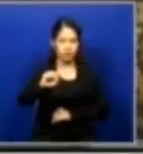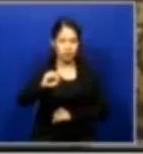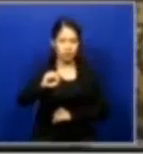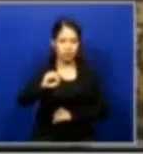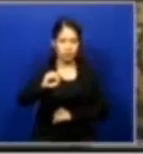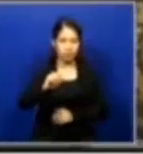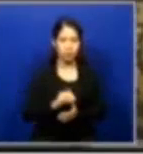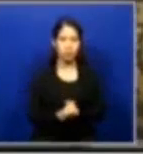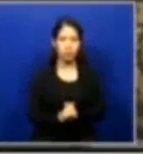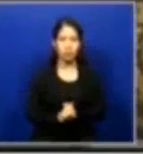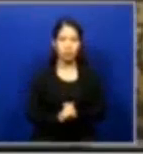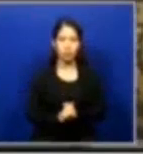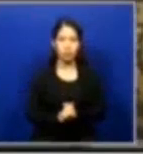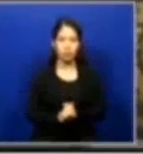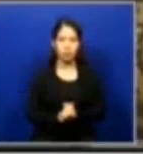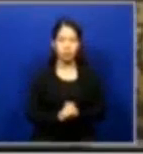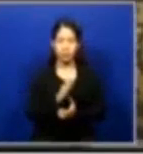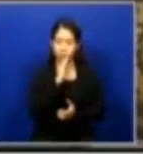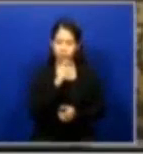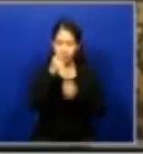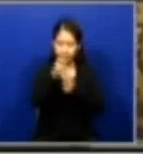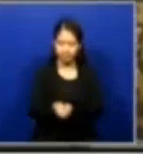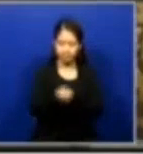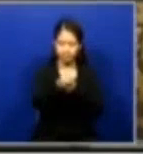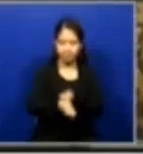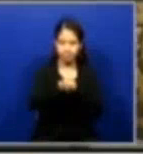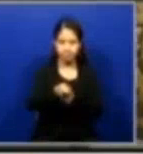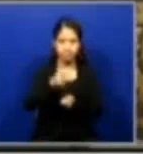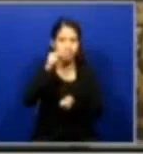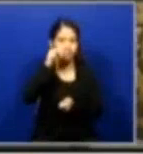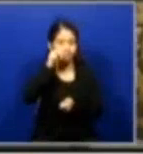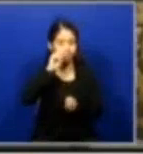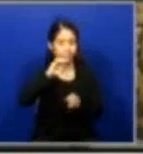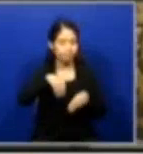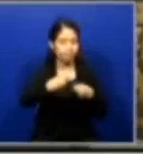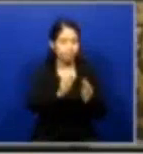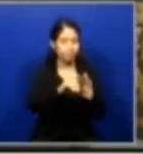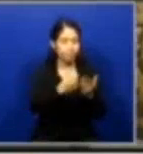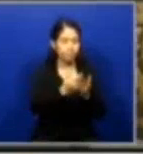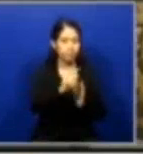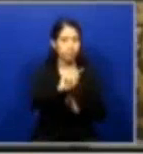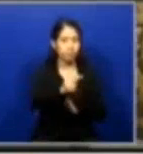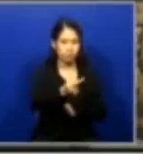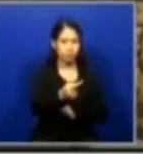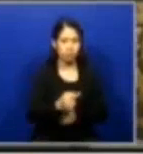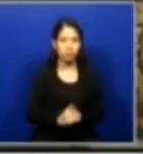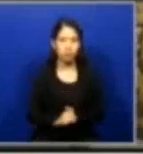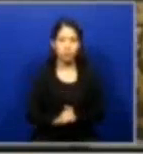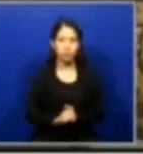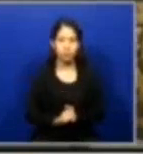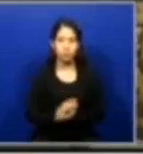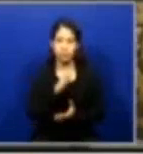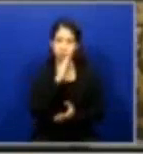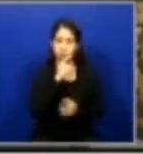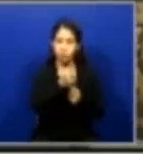กับไปขุดบาดาลให้ครอบครัวละ10,000บาทเวลาเขาไปขุด